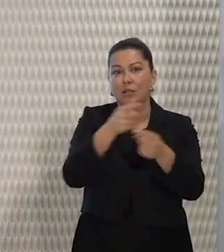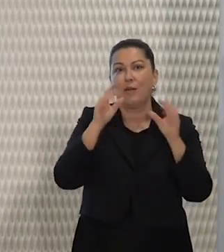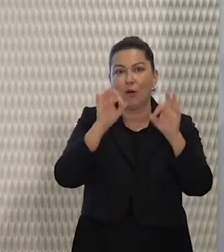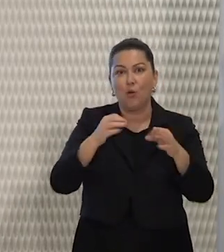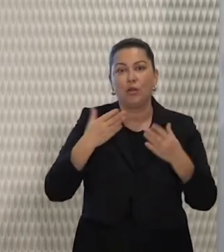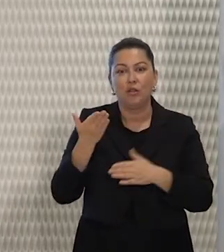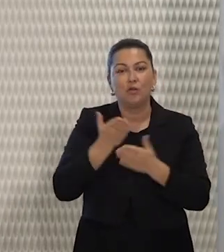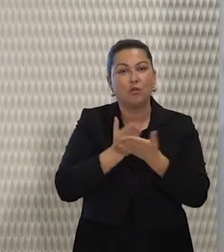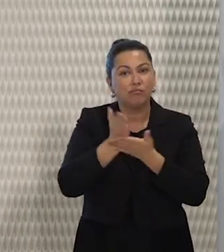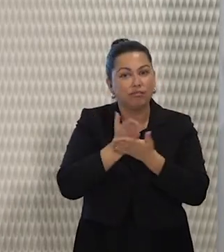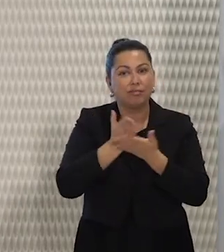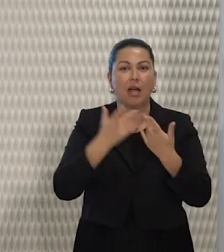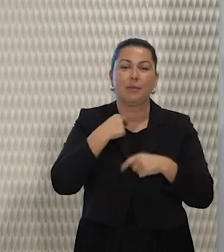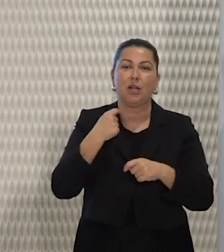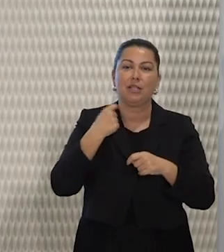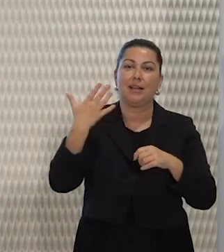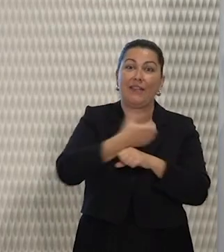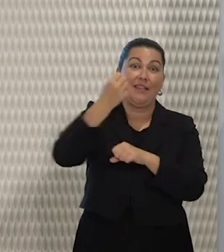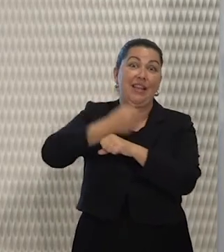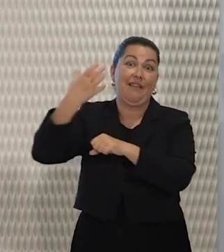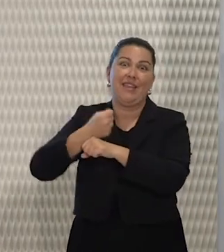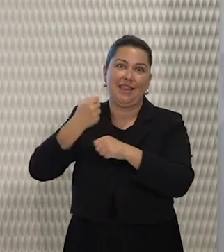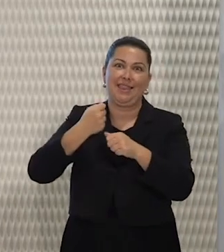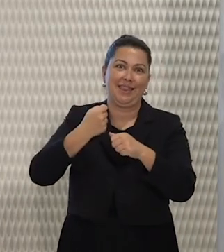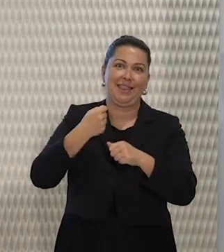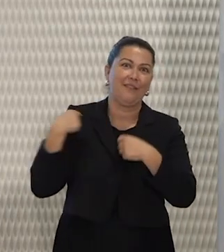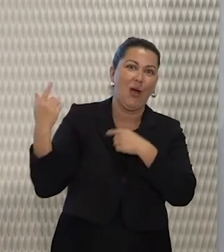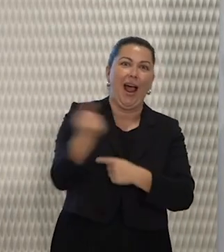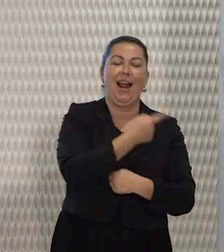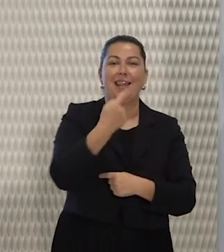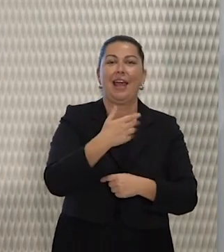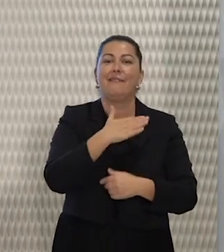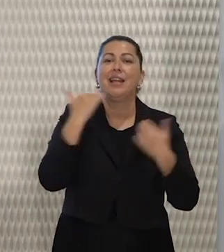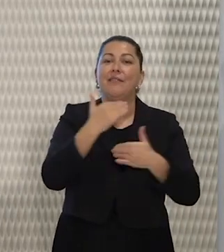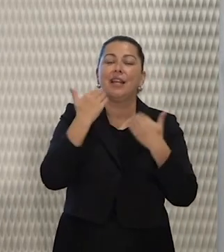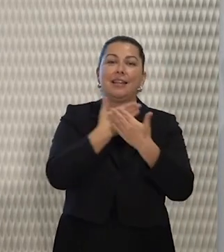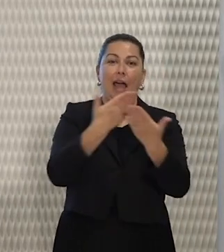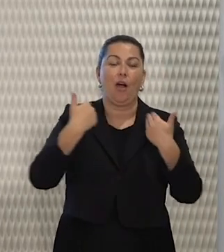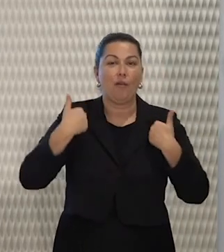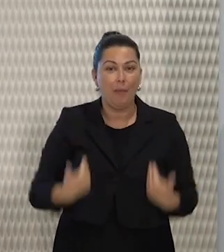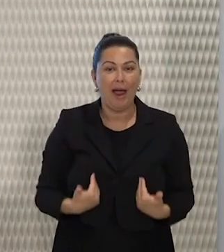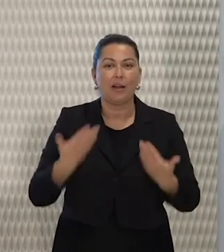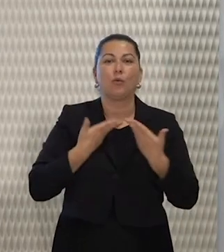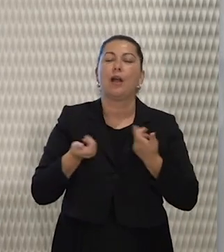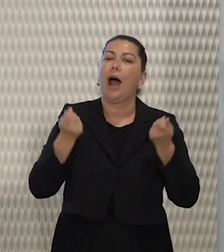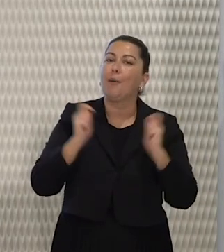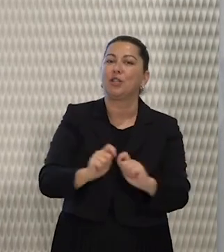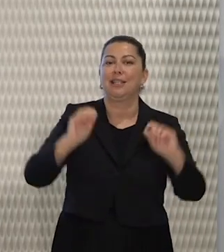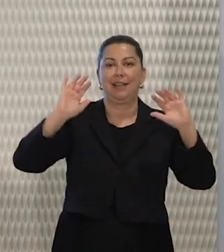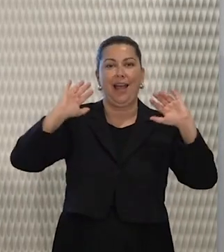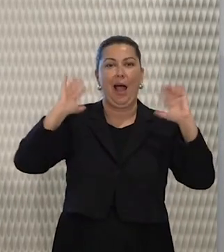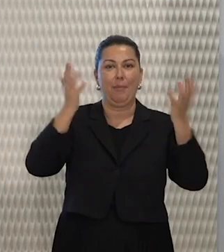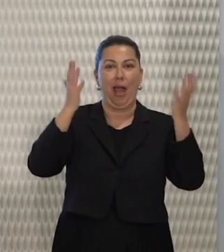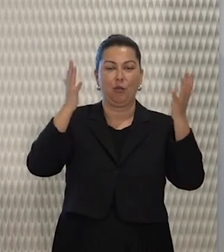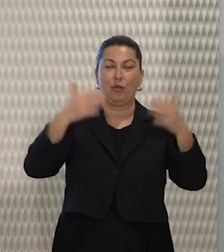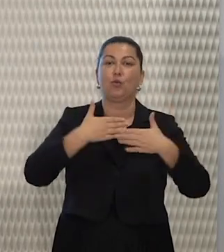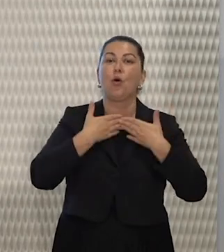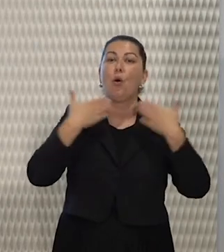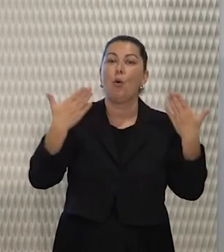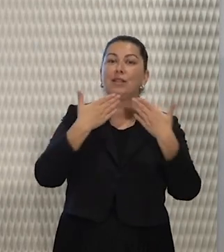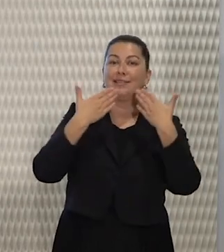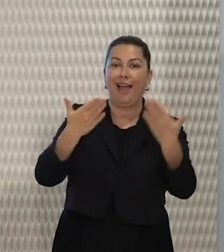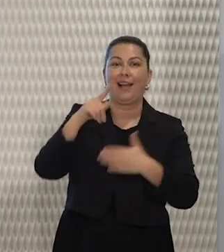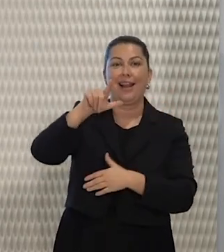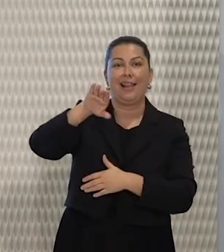Also wie immer ein Win-Win-Win. Und jetzt vielen, vielen Dank von meiner Seite und einen abschließenden Applaus und ein großes Danke an